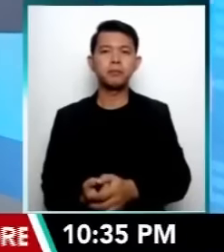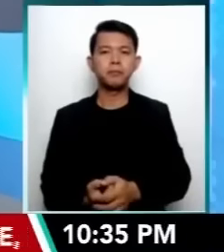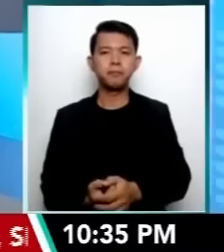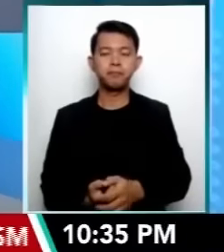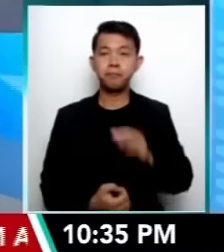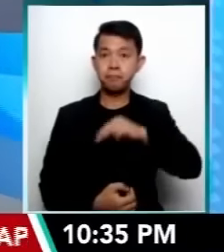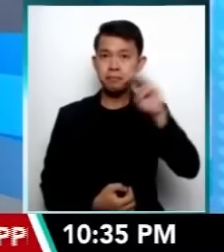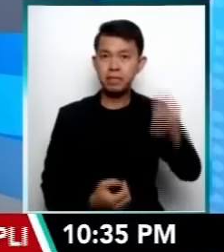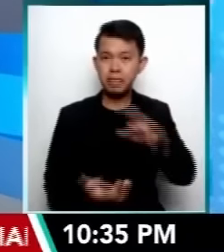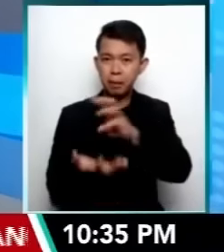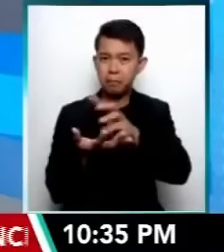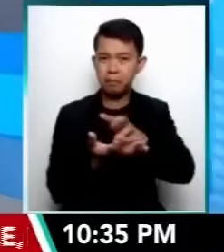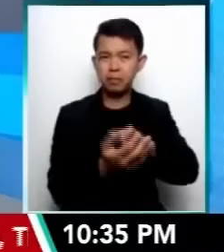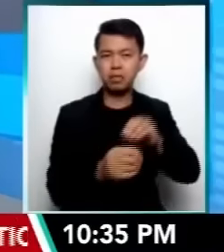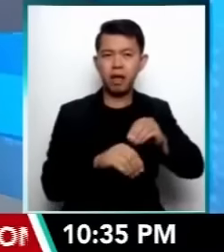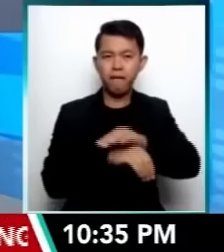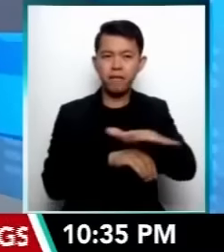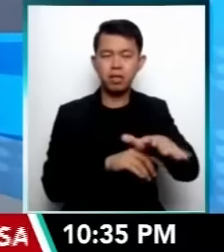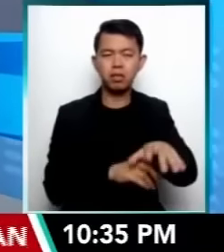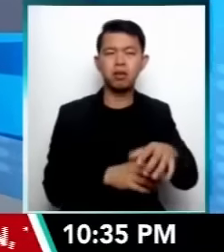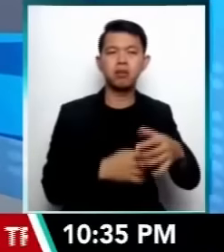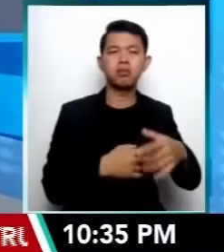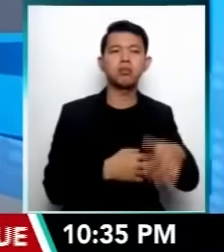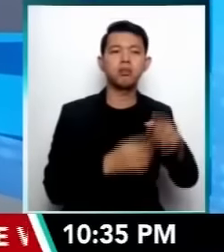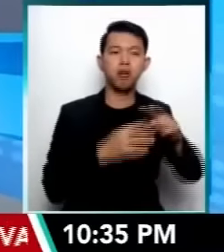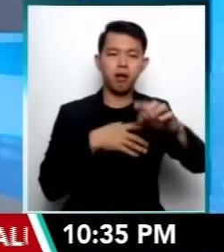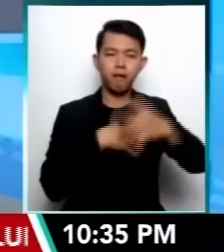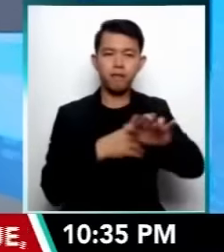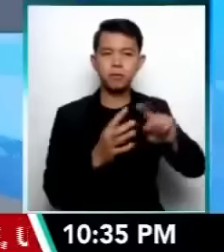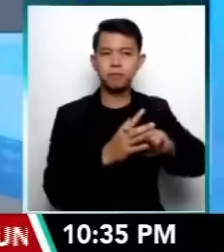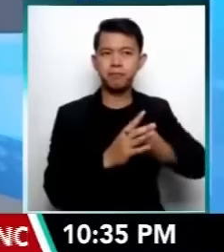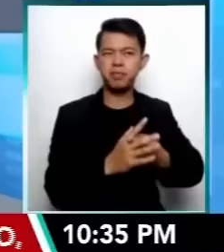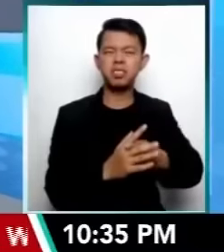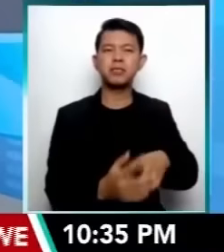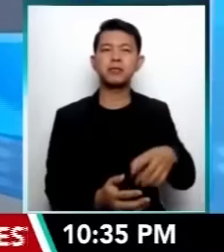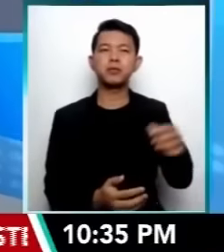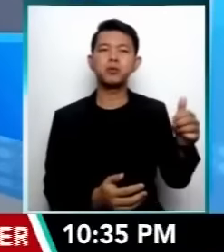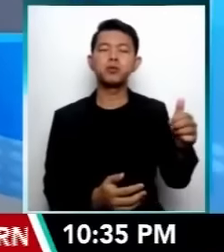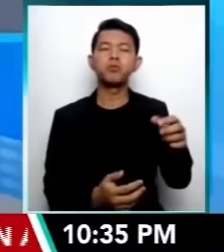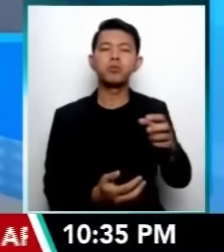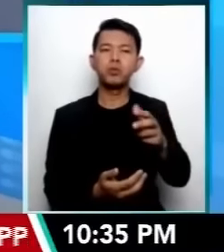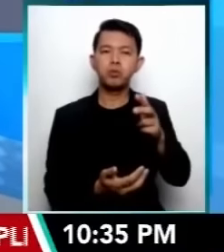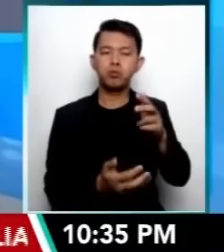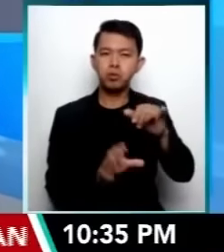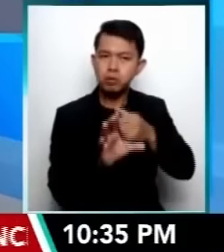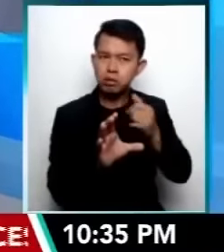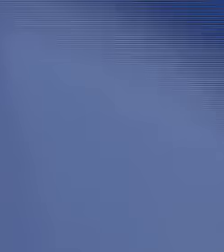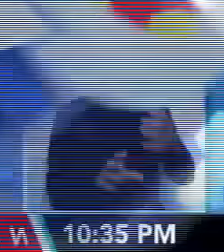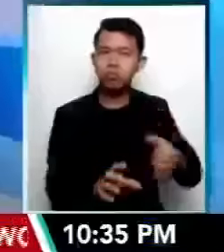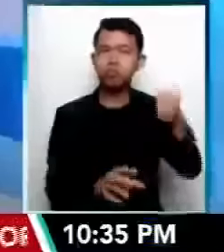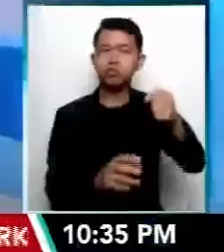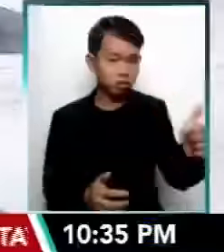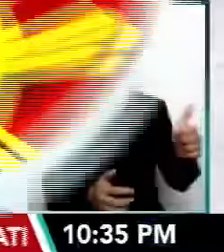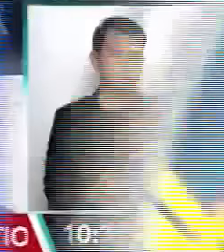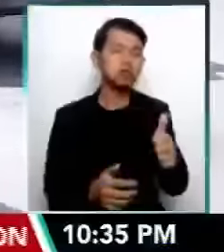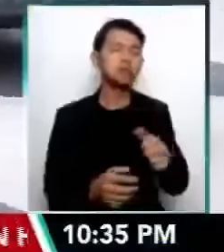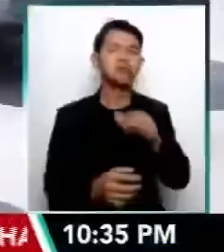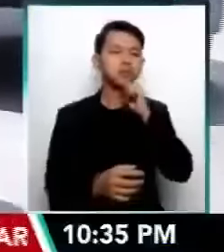grupong Piston. Pero sabi ng MMDA, hindi na paralisa sa kabuuan ang pampublikong transportasyon.